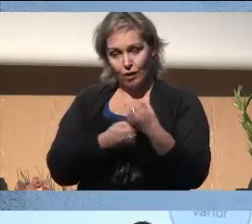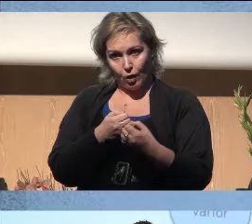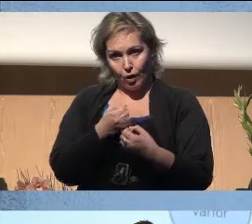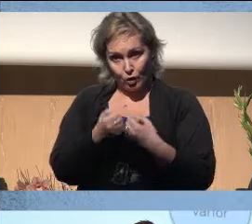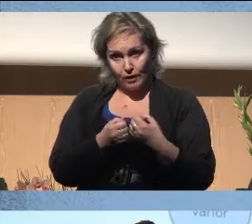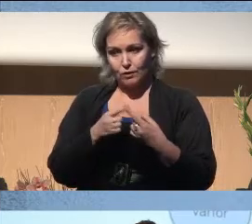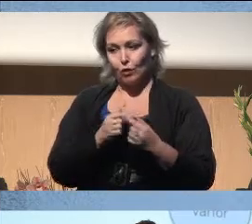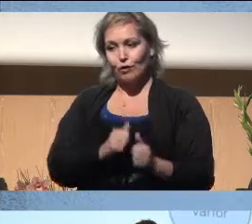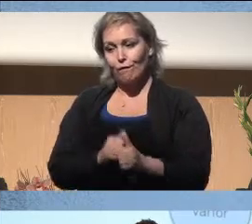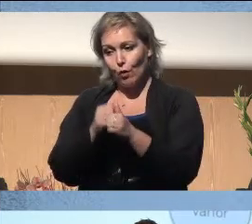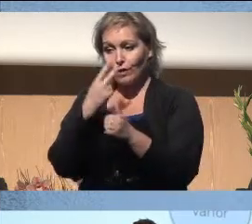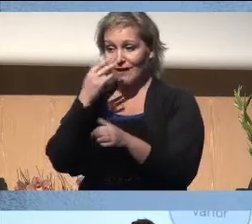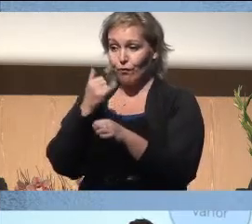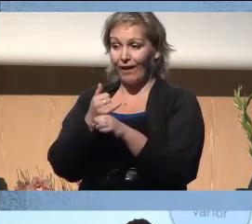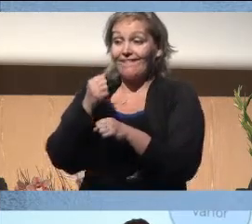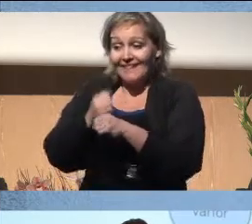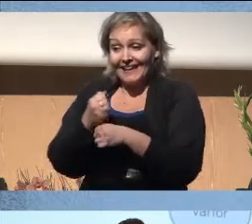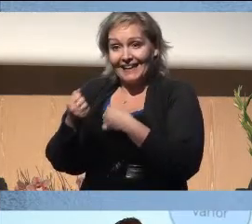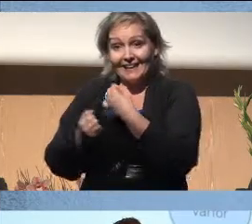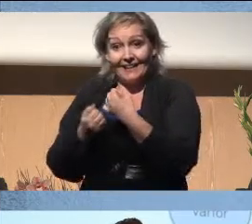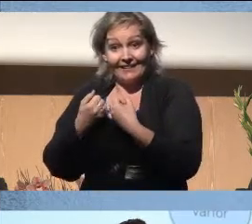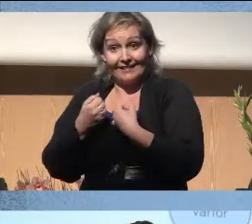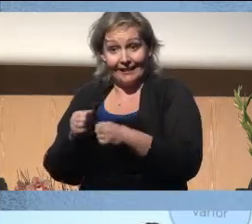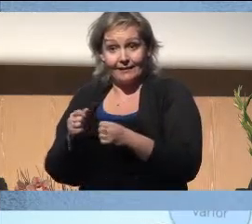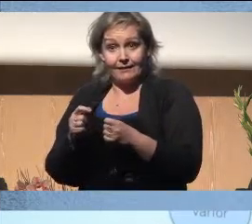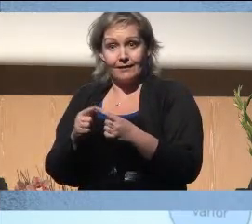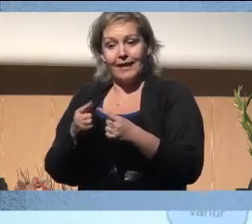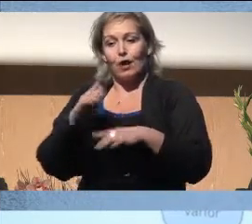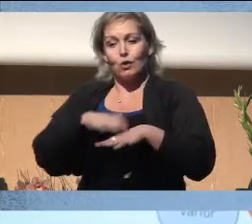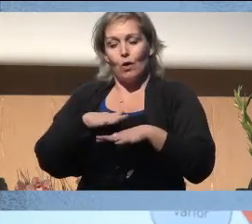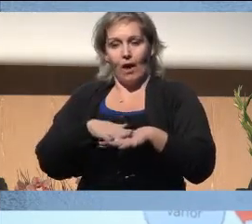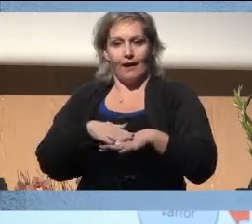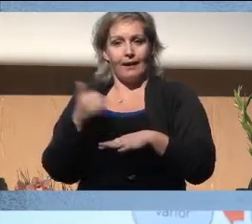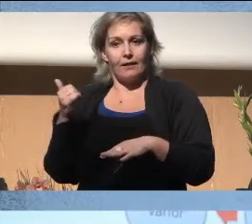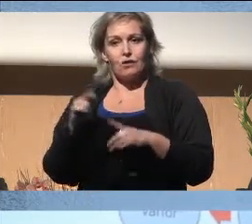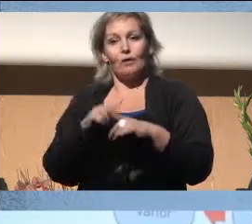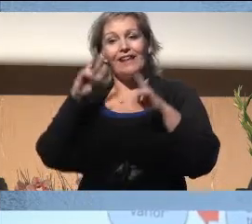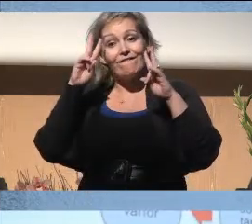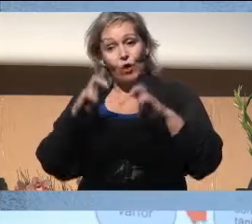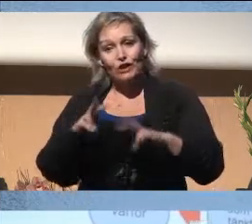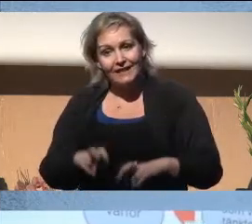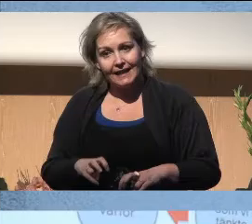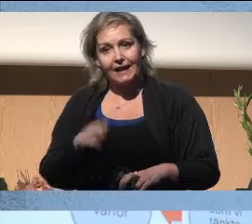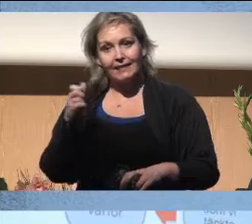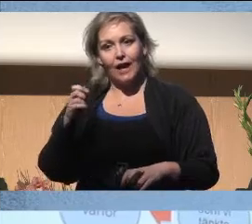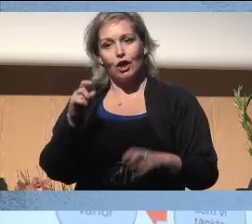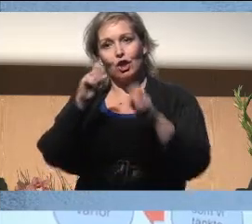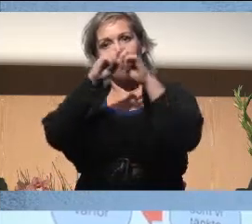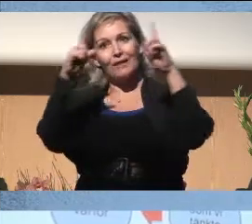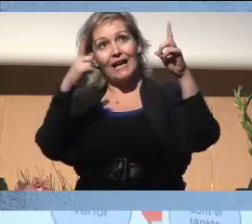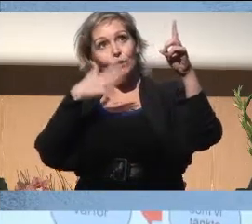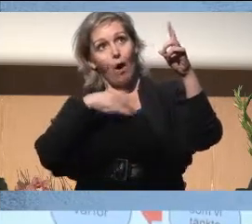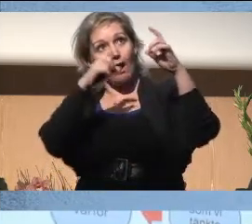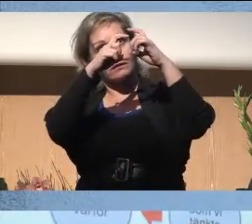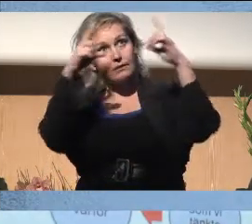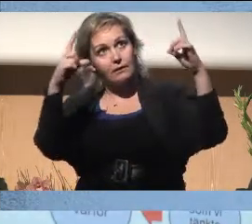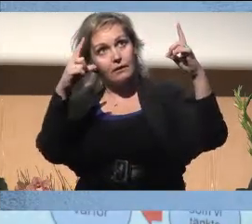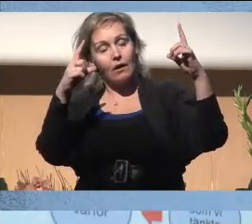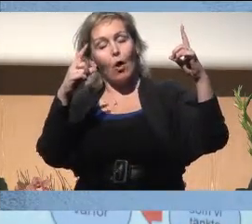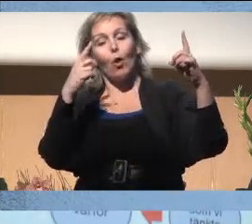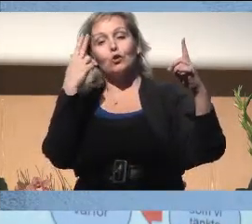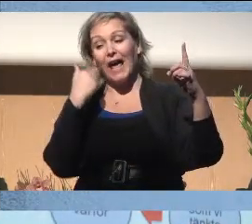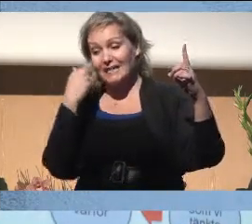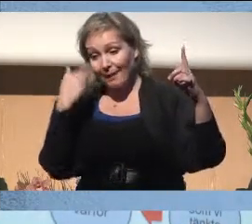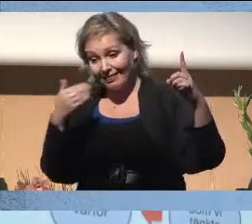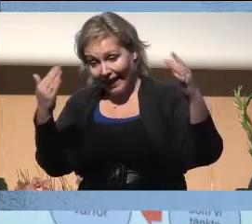sen följa upp och se hur det verkligen gick. Det är grunden i allt lärande. Som i forskningen så är det en hypotes man har. Sen gör man